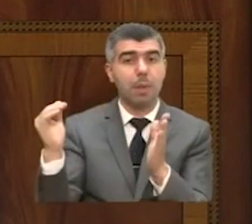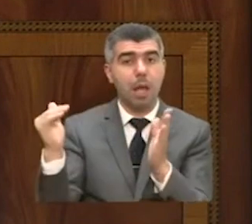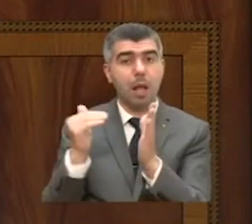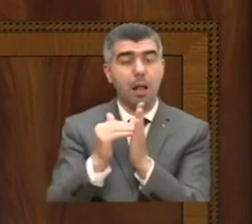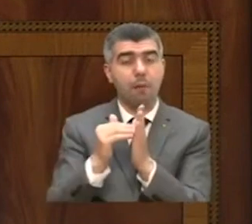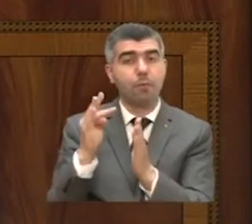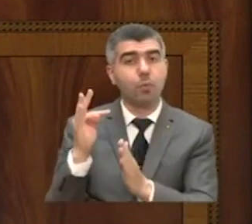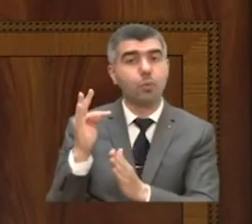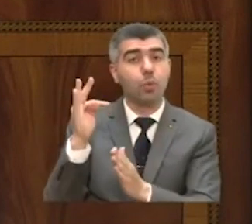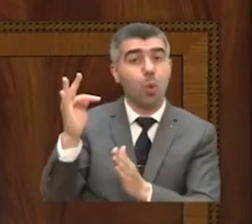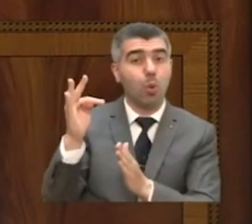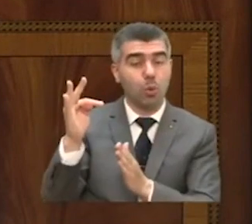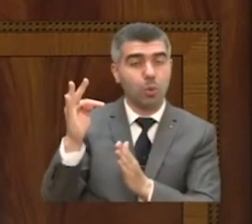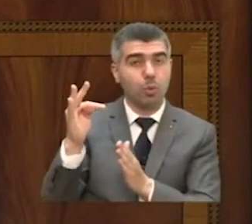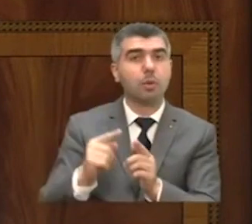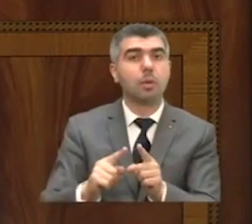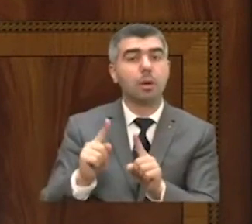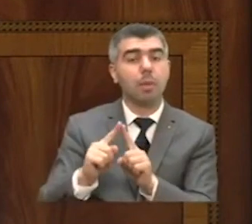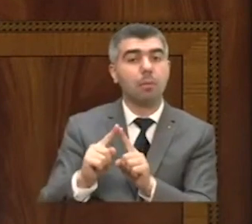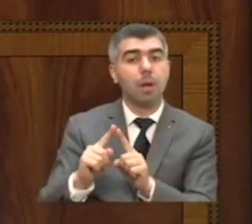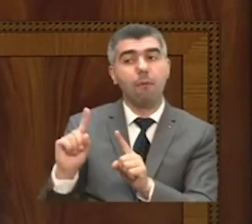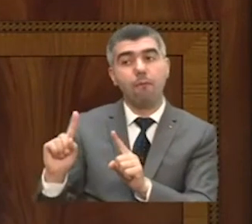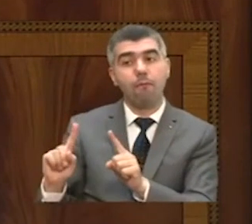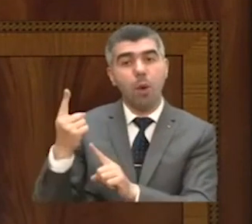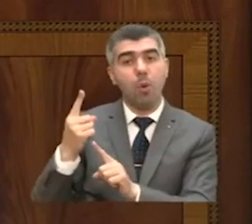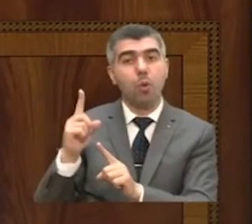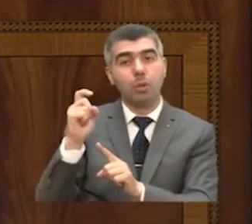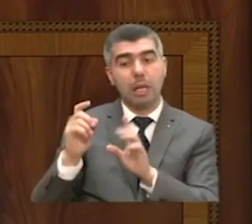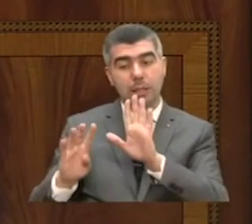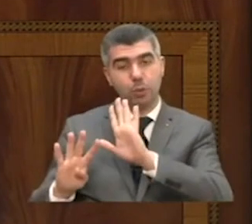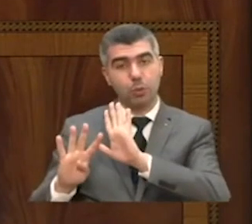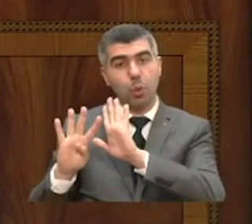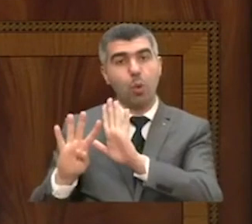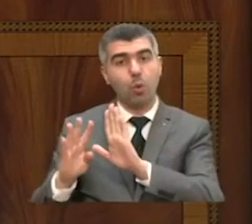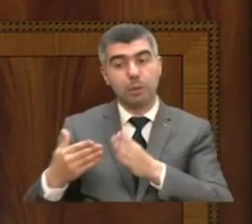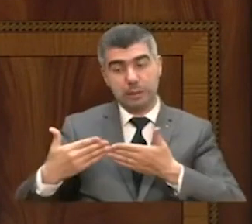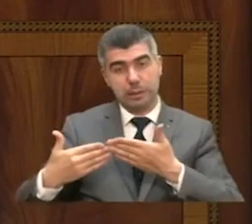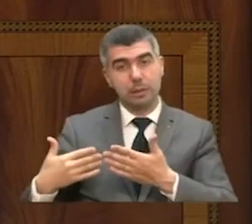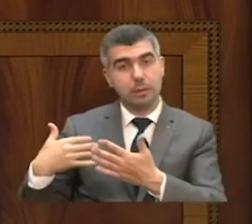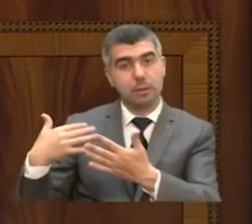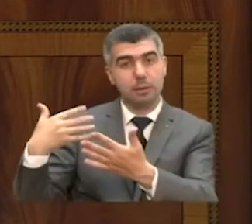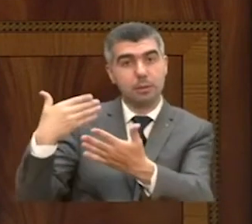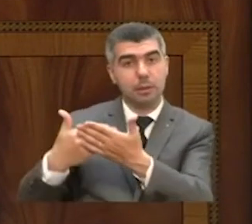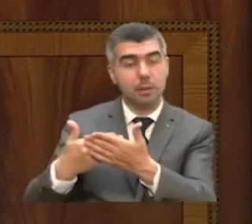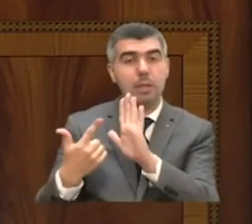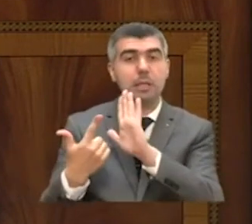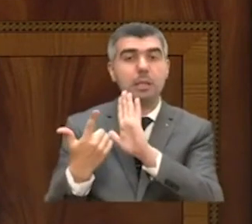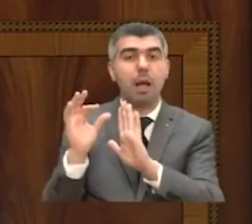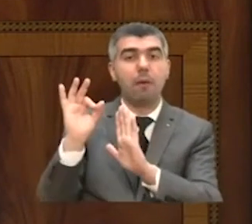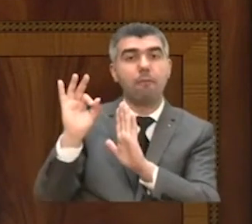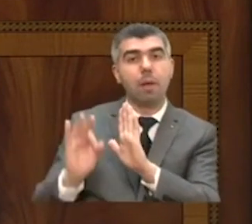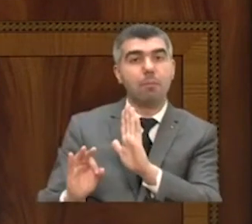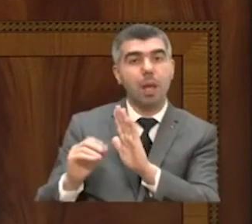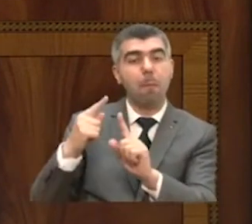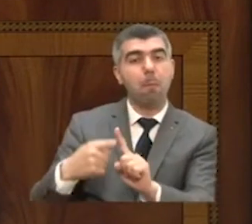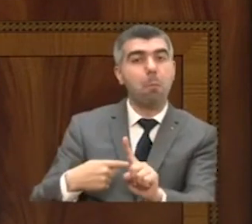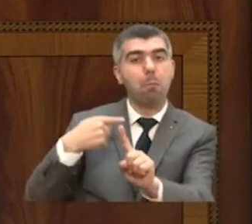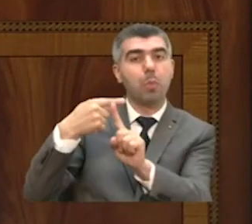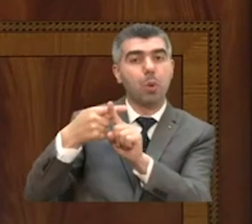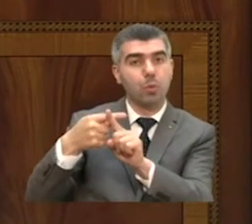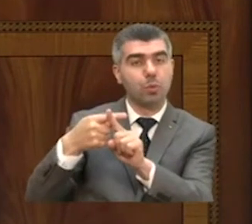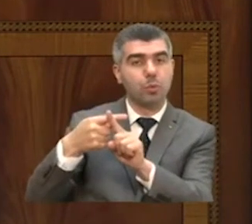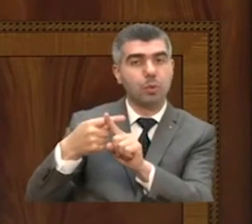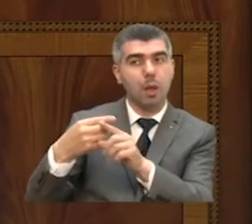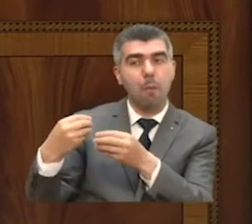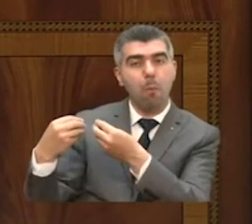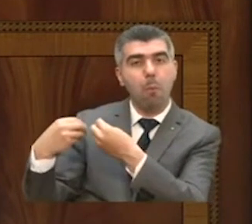1,384,000 طن، يعني من لا سيزون اللي كتبدا في سبتمبر ديبي سبتمبر حتى اليوم دانا 7% دو كواسونس ديال لي